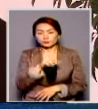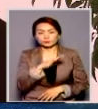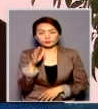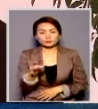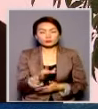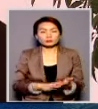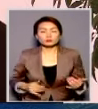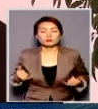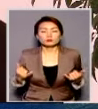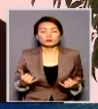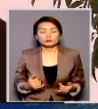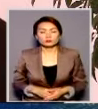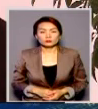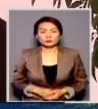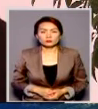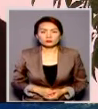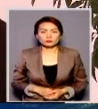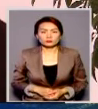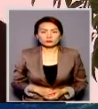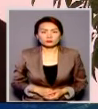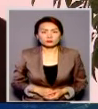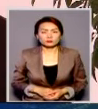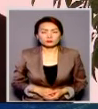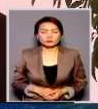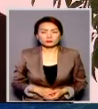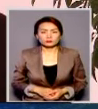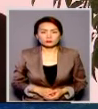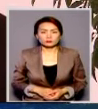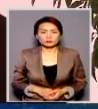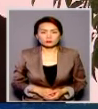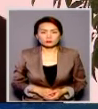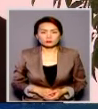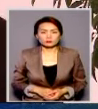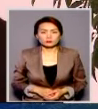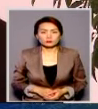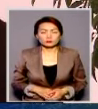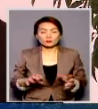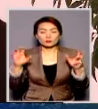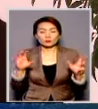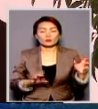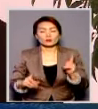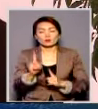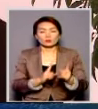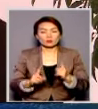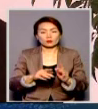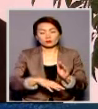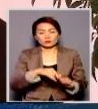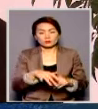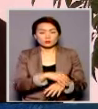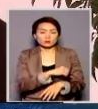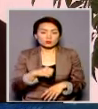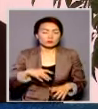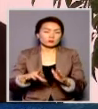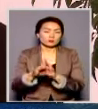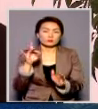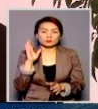Енді мынау бүгінгі енді алдымызда болайын деп тұрған референдум сайлау арқылы